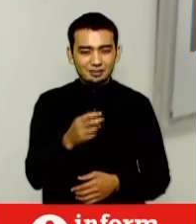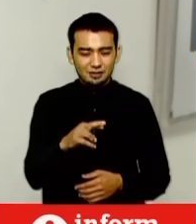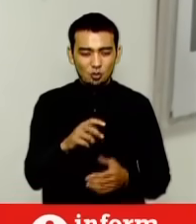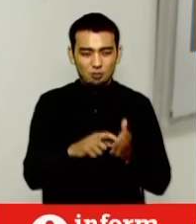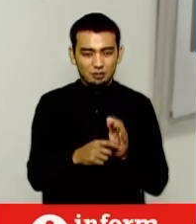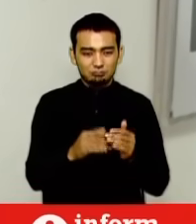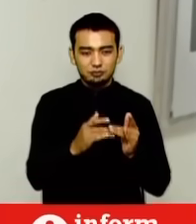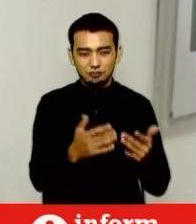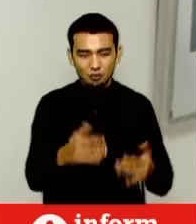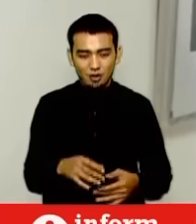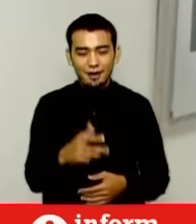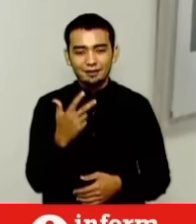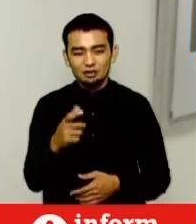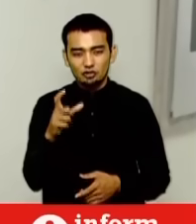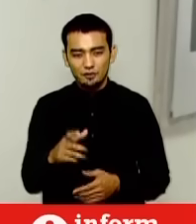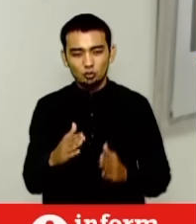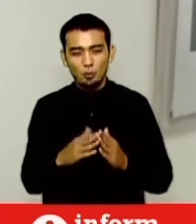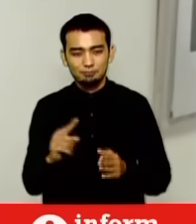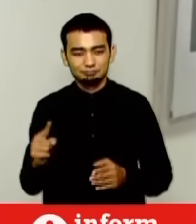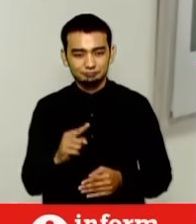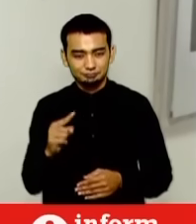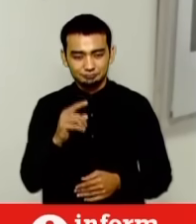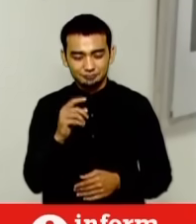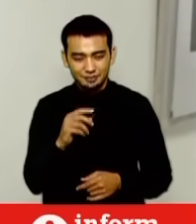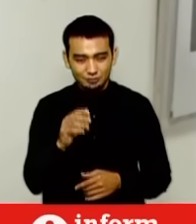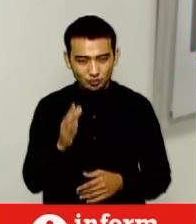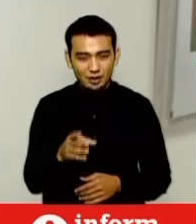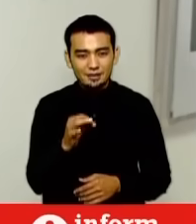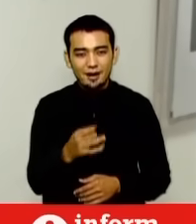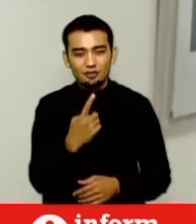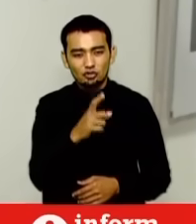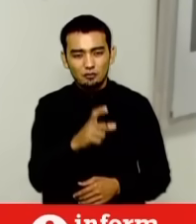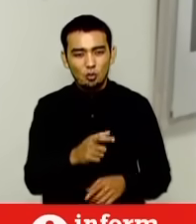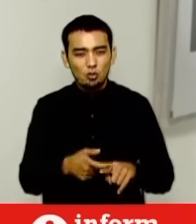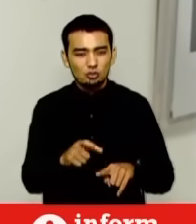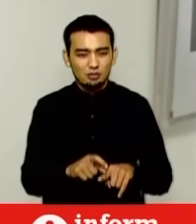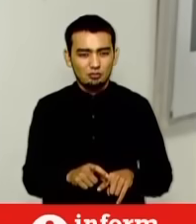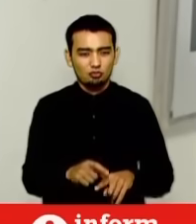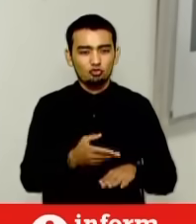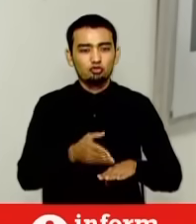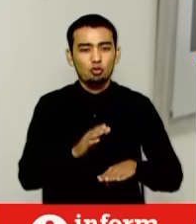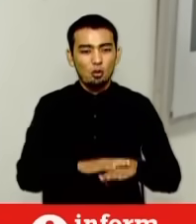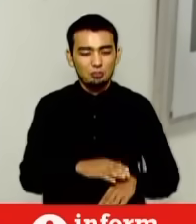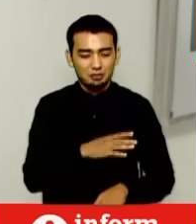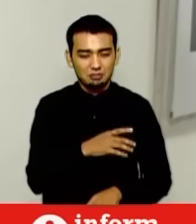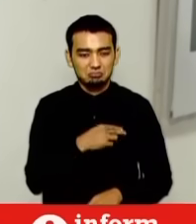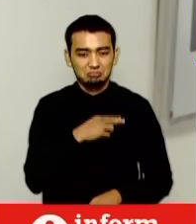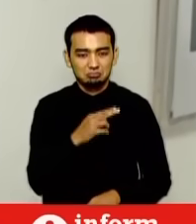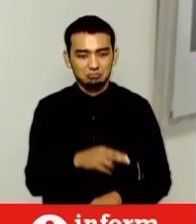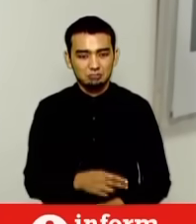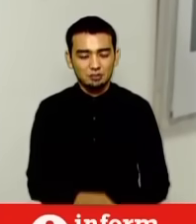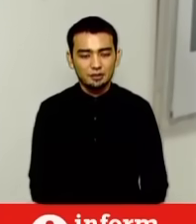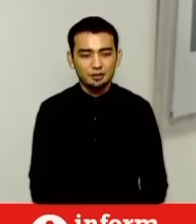3 науқасты амбулаторлық емге жіберілді. Бір науқасын жарақатын өте ауырына байланысты көз жұмды, қайтыс